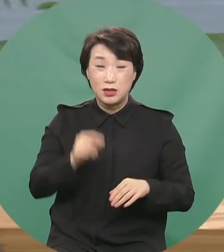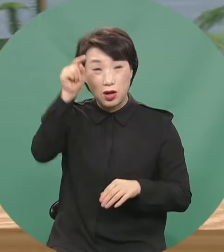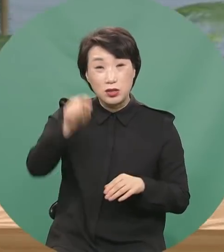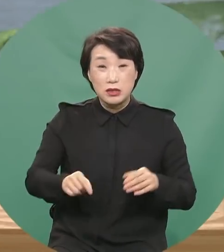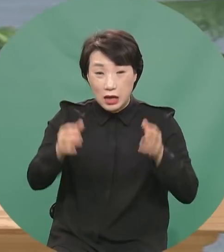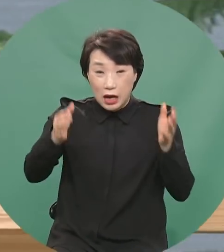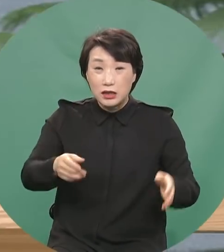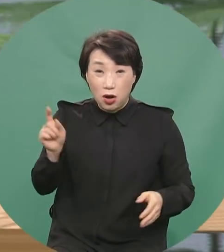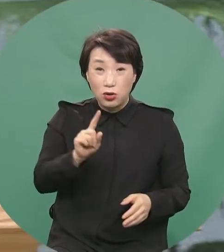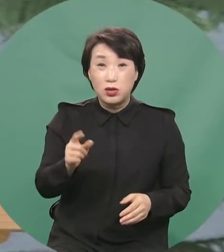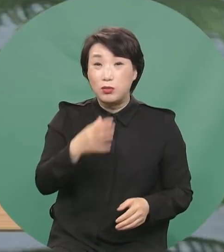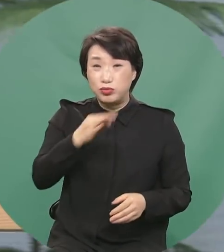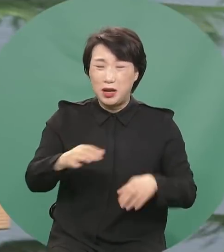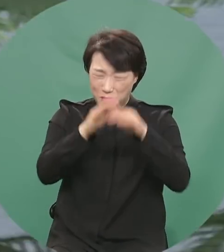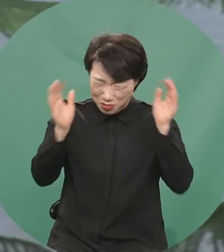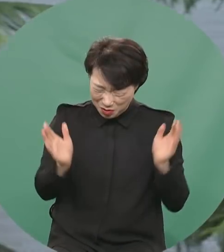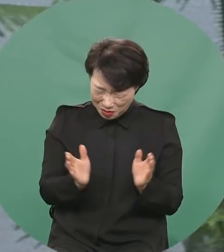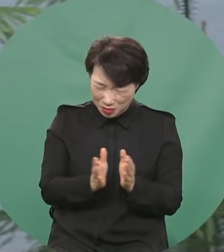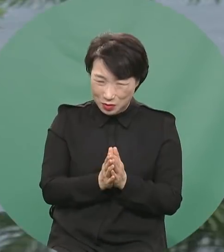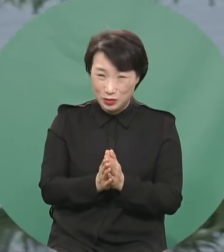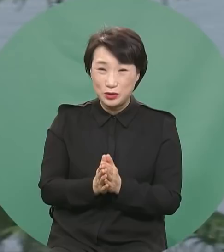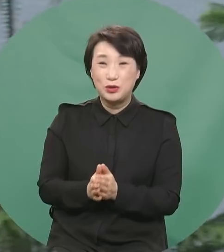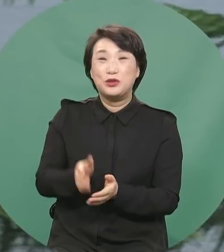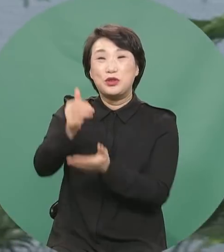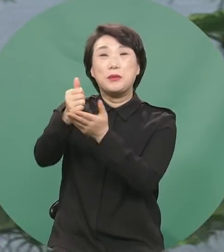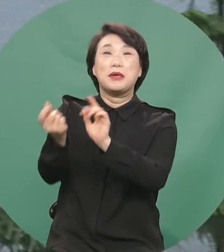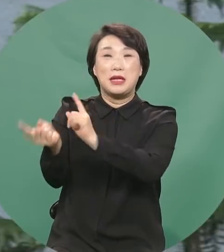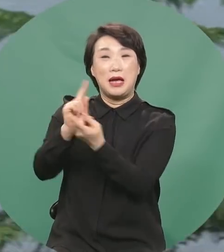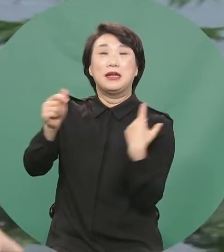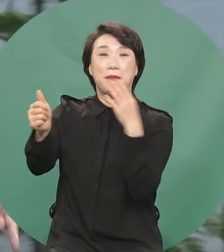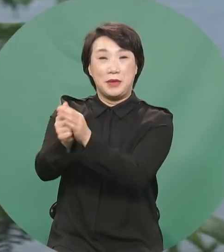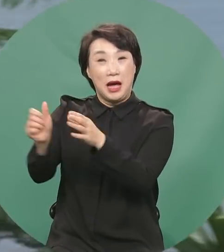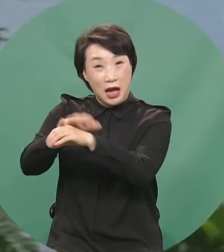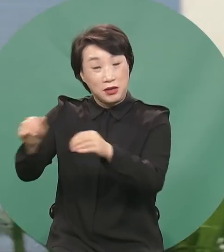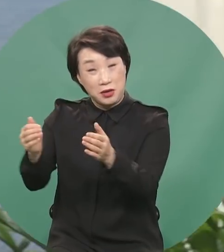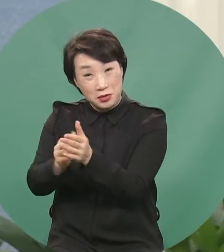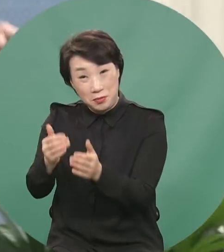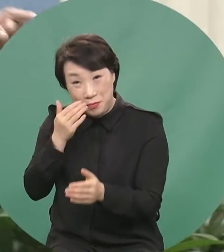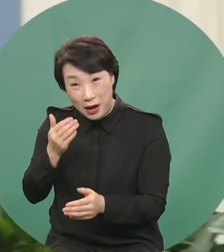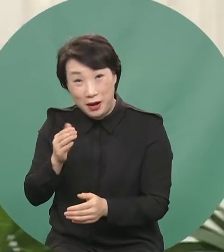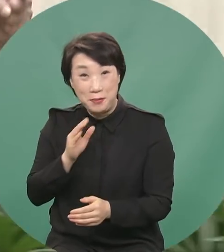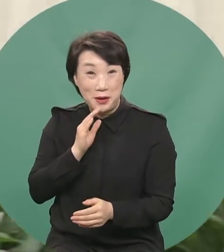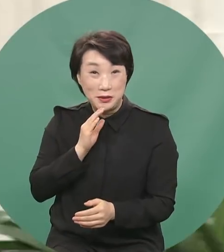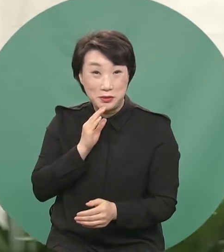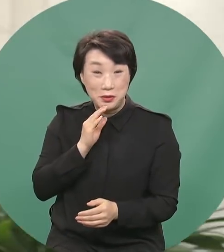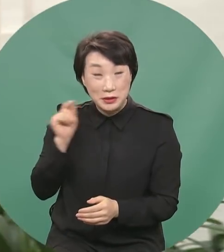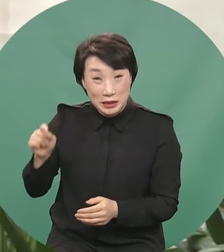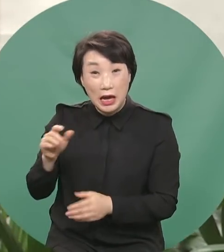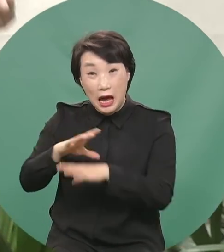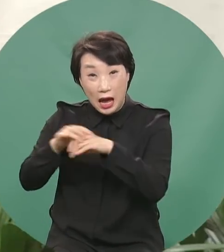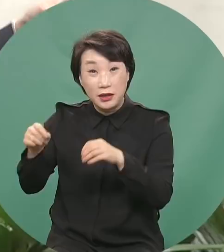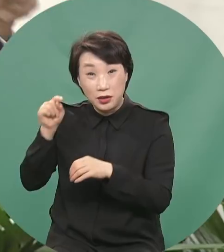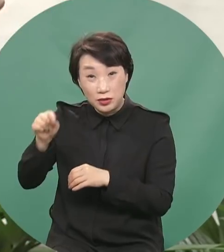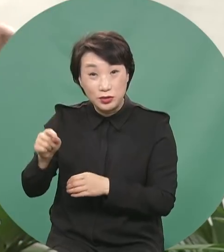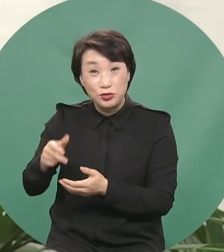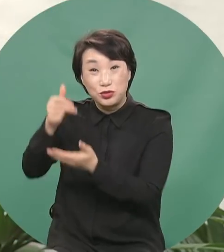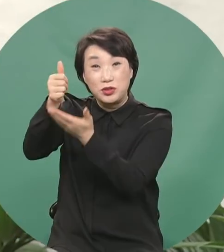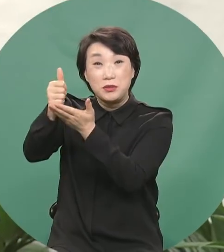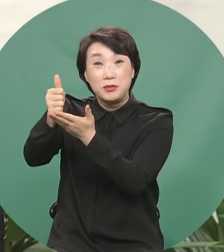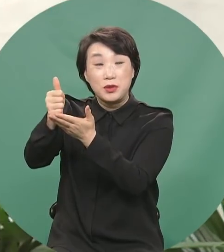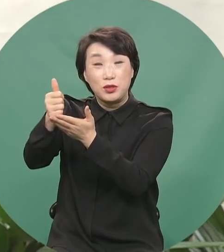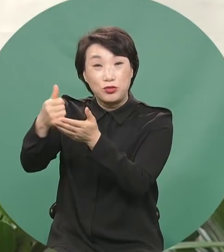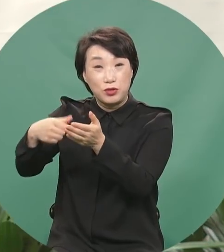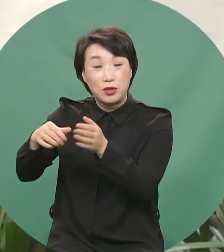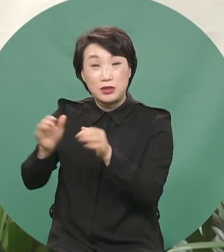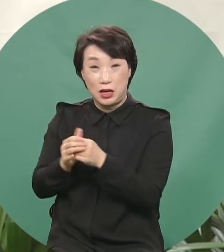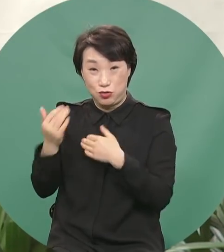있는 어떤 불행도 다 해결해 주시려고 해결해 주시는 모습을 육체로 오셔서